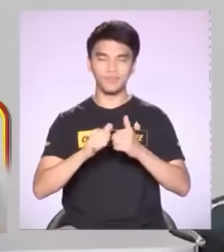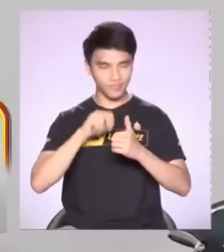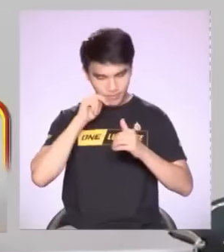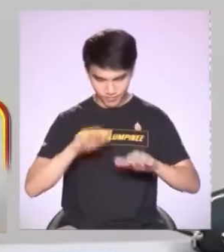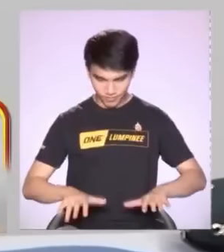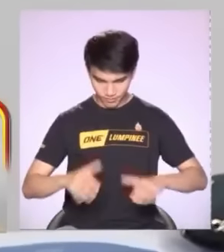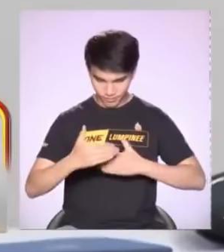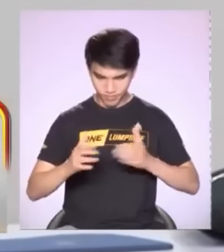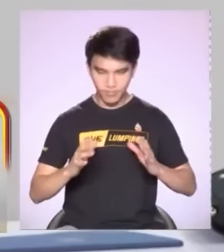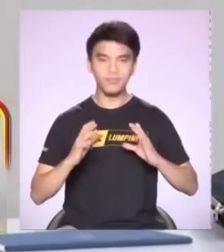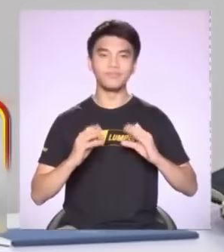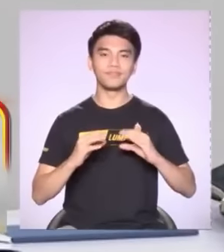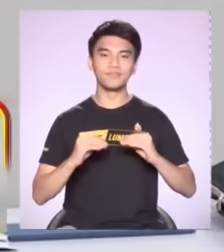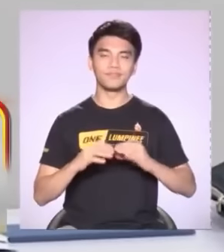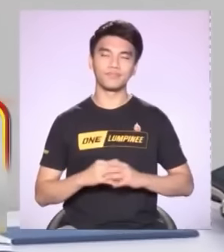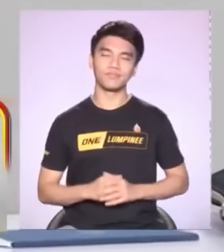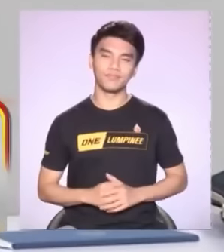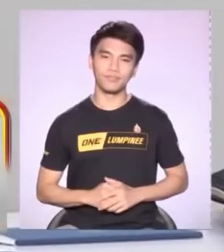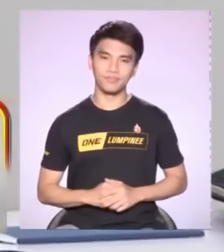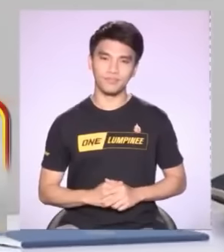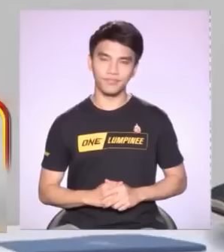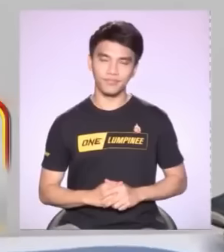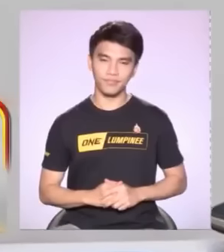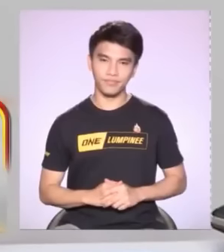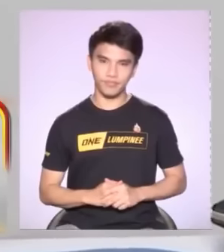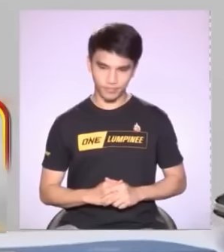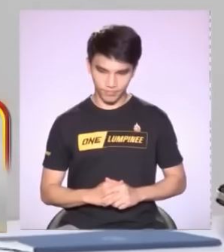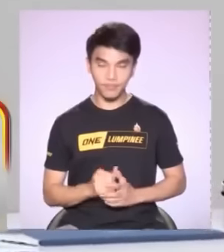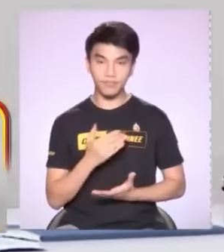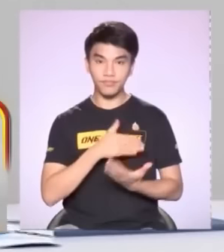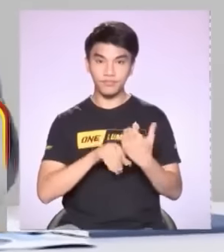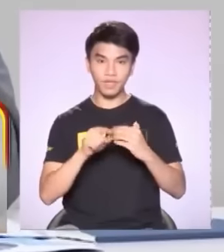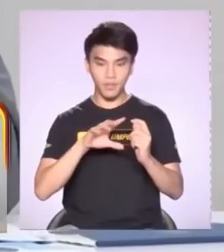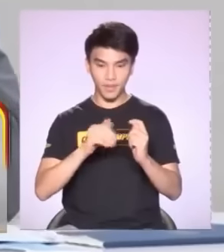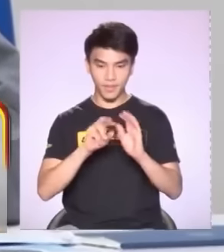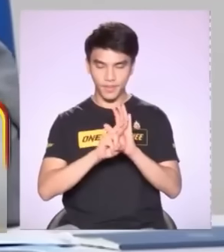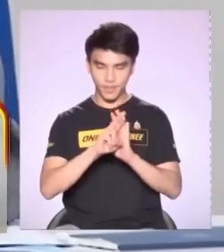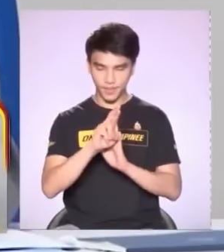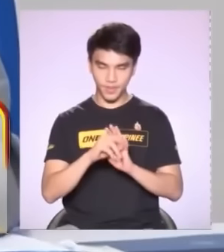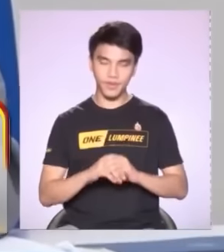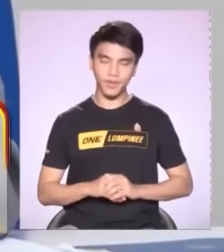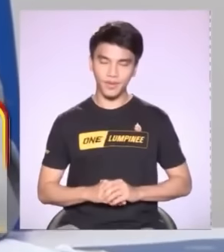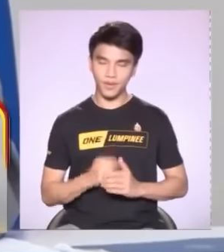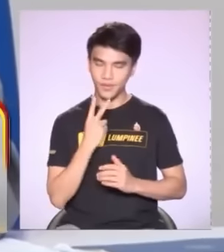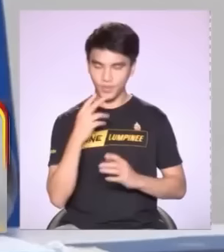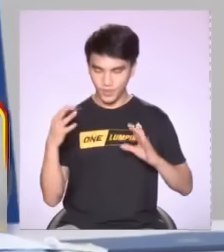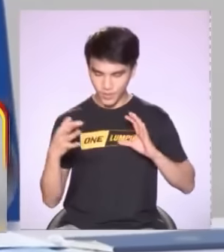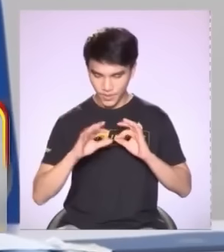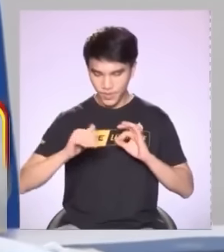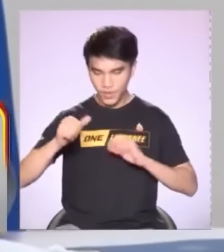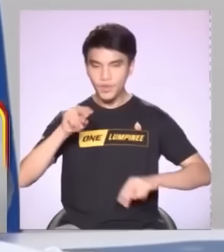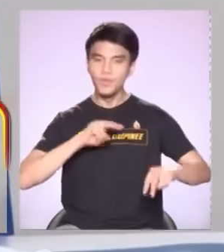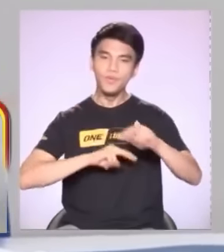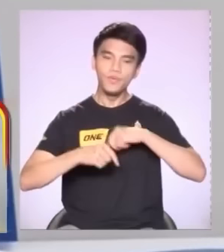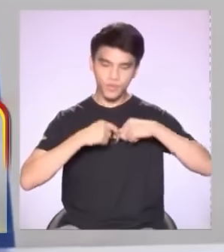ภัยนะคะที่ห้องประชุมท่าอากาศยานแม่ฟ้าหลวงเลยค่ะแล้วหลังจากนั้นก็เดินทางลงพื้นที่อำเภอเมืองเชียงรายไปติดตามเรื่องของการฟื้น